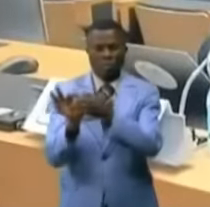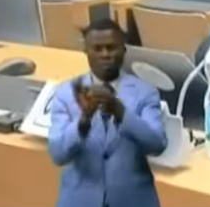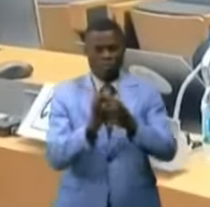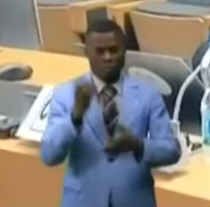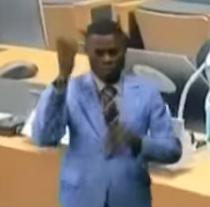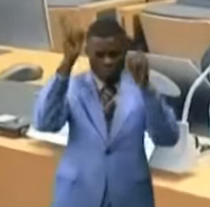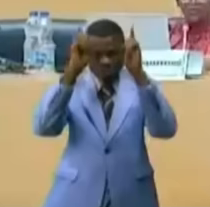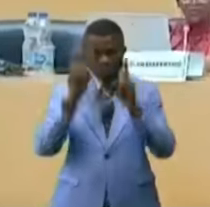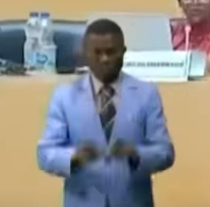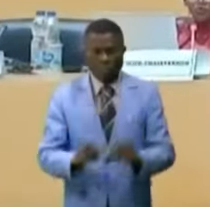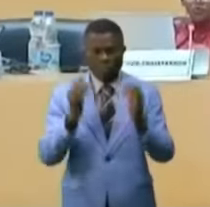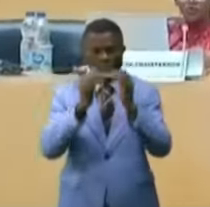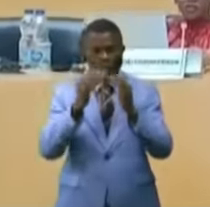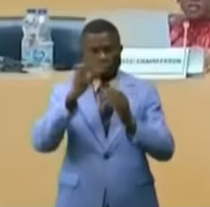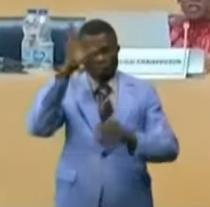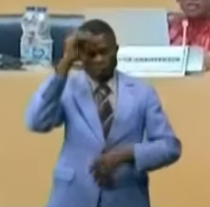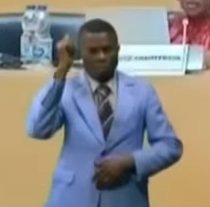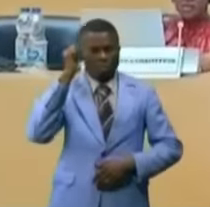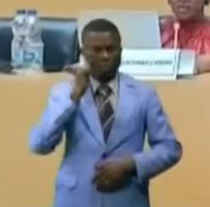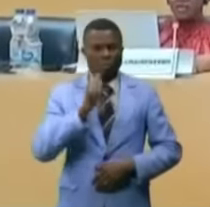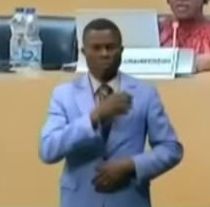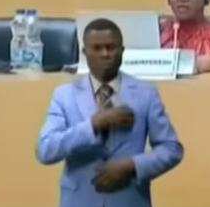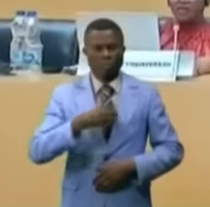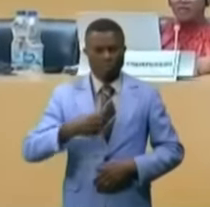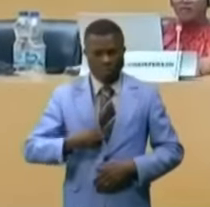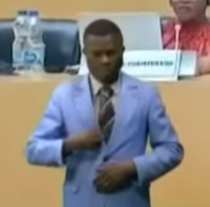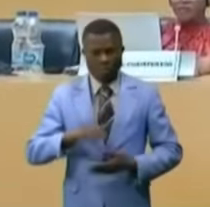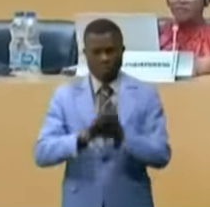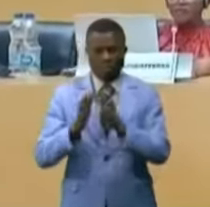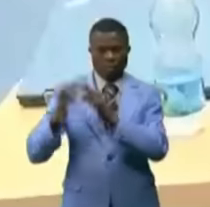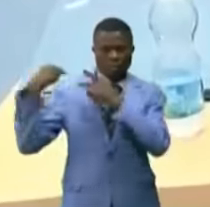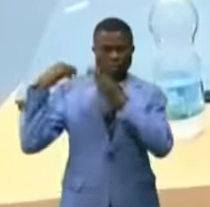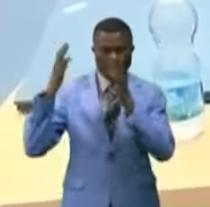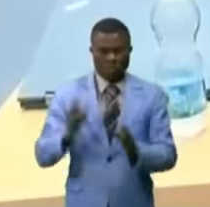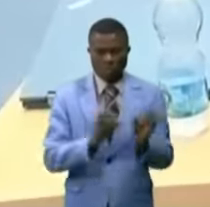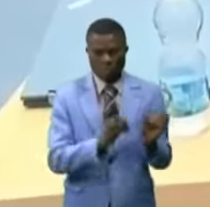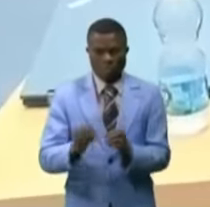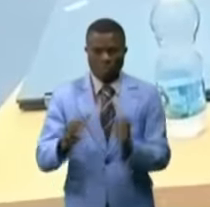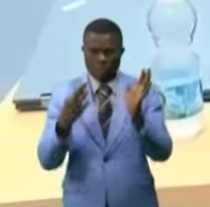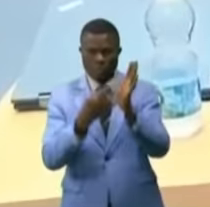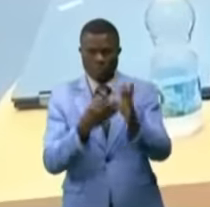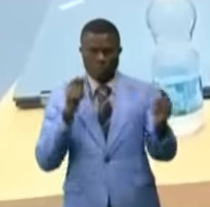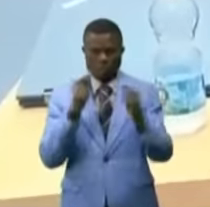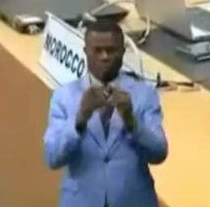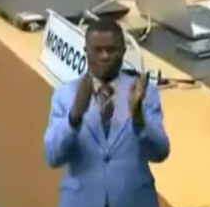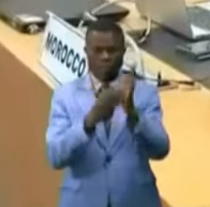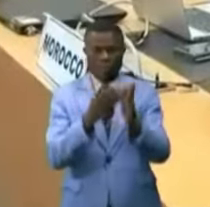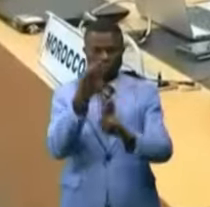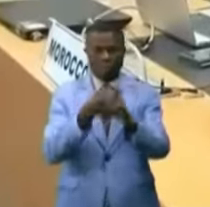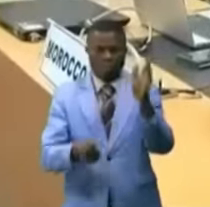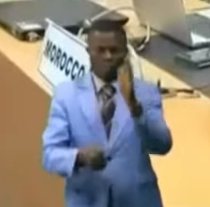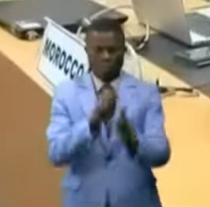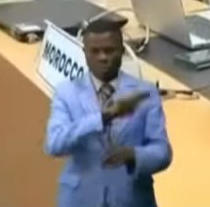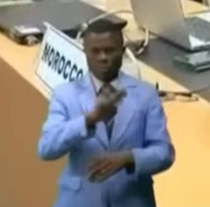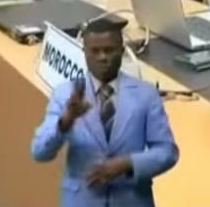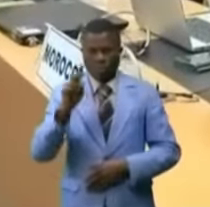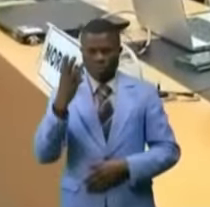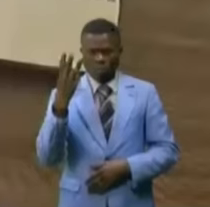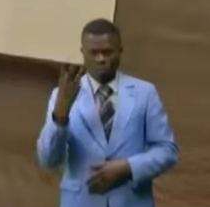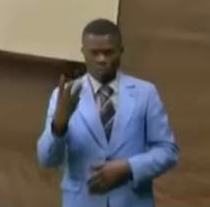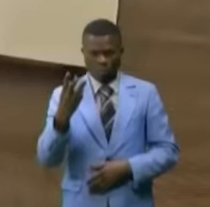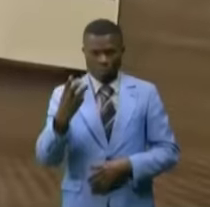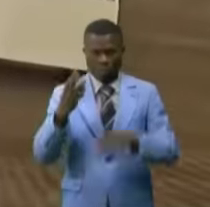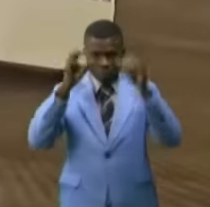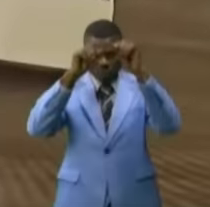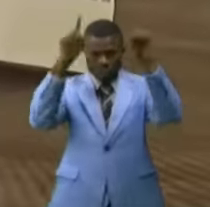sur l'égalité des sexes et l'autonomisation de femmes CTS s'est tenue du 8 au 9 novembre 2023 en présentiel et